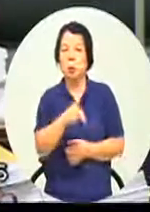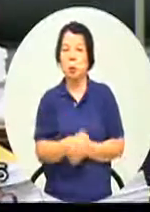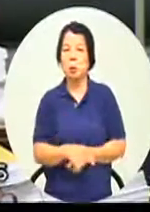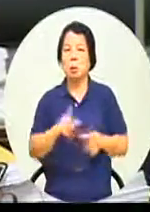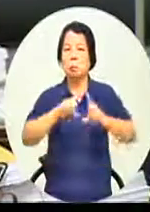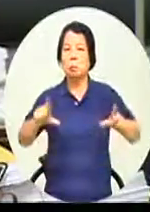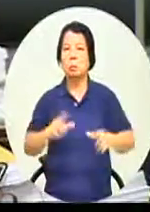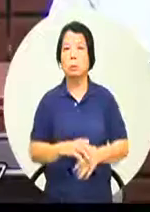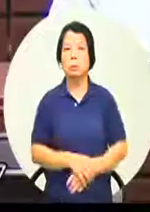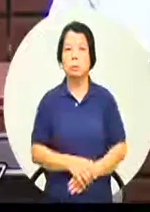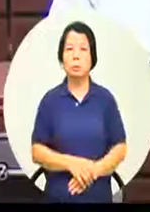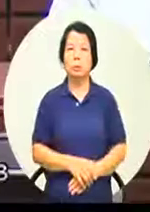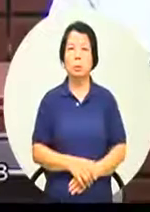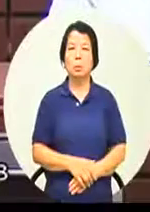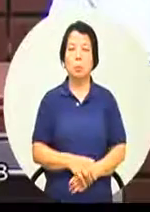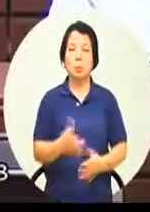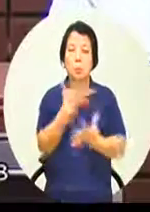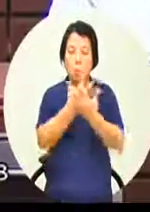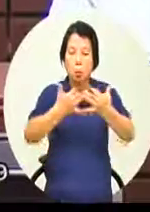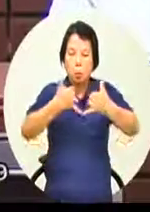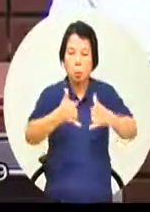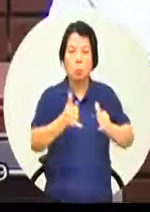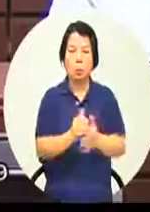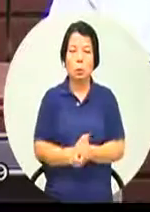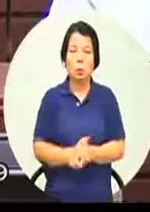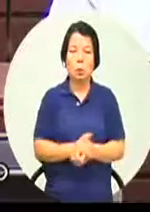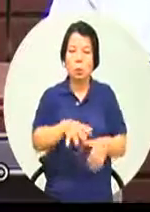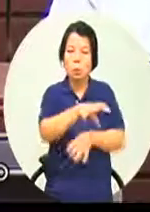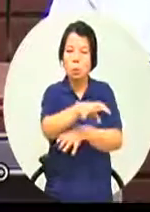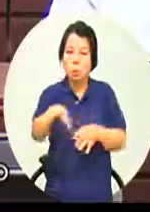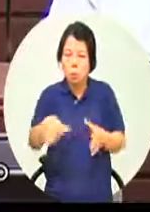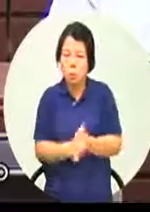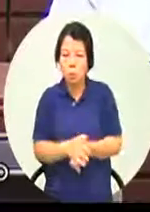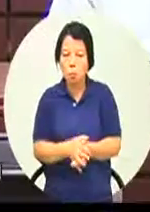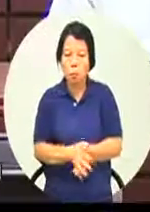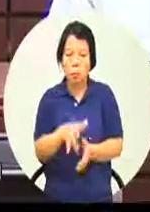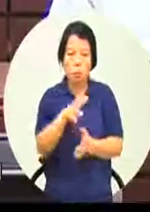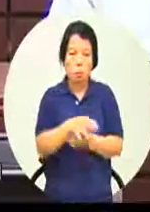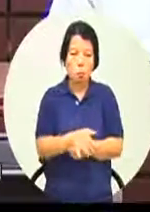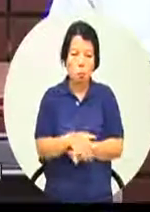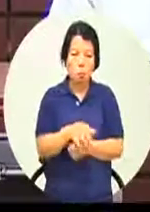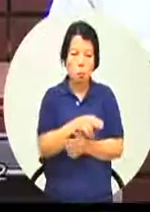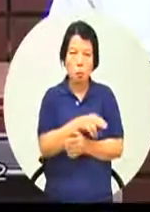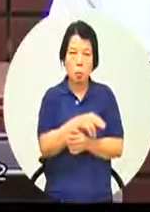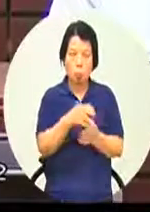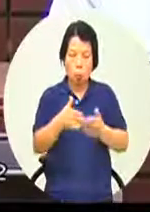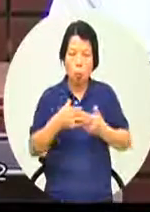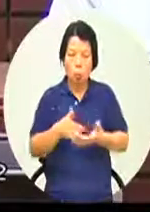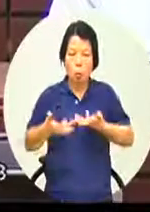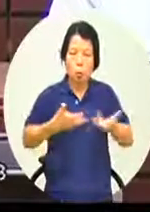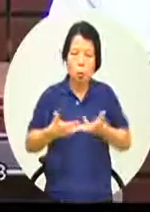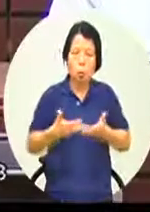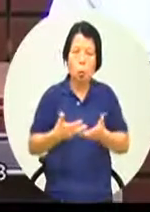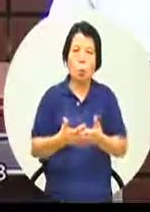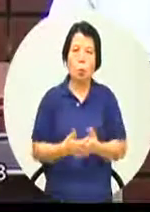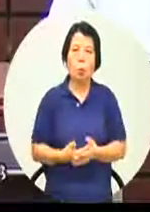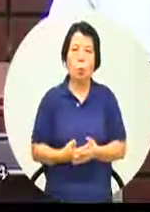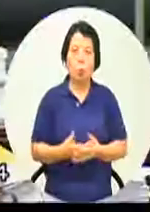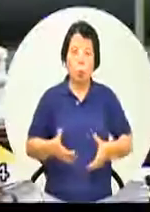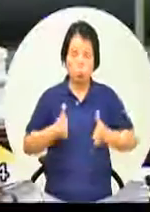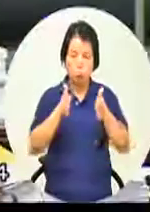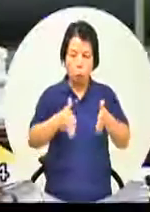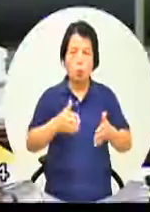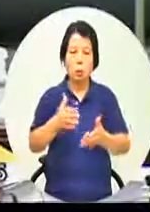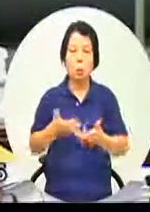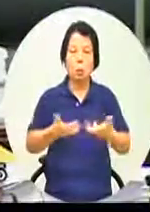有，我想大家从网络上或者各个方面可以去看。 请你就我的业务先回答，我们私底下我们要办